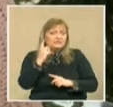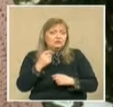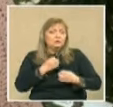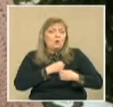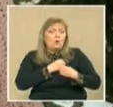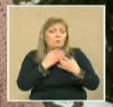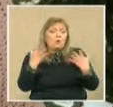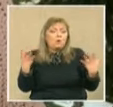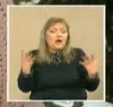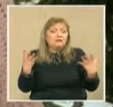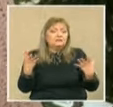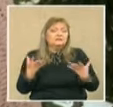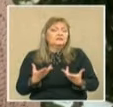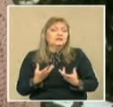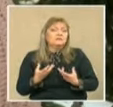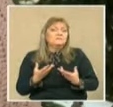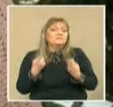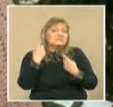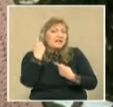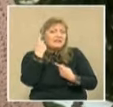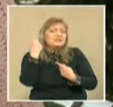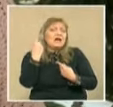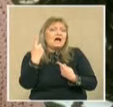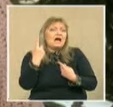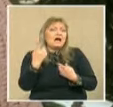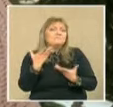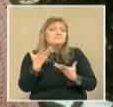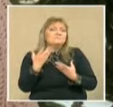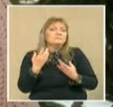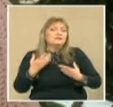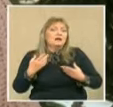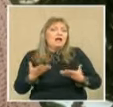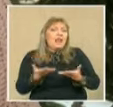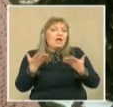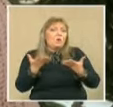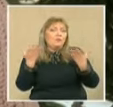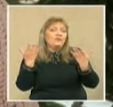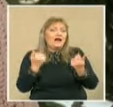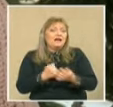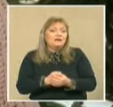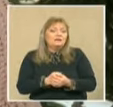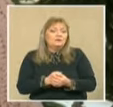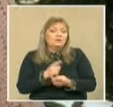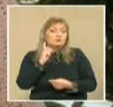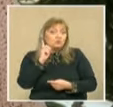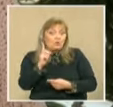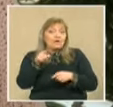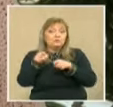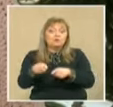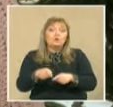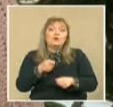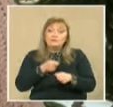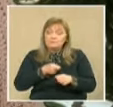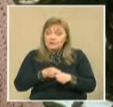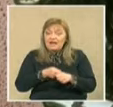богат, сочен колорит, с една фастиозност на маската, с една лекота, с която той